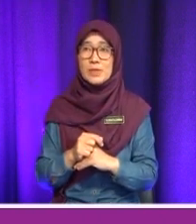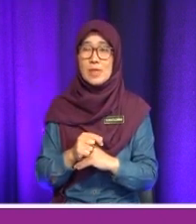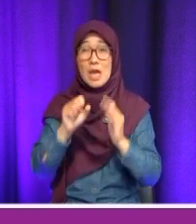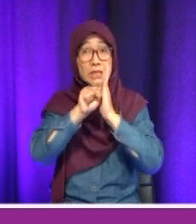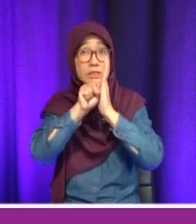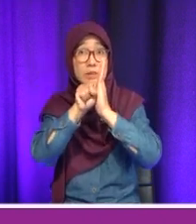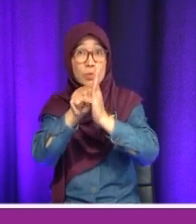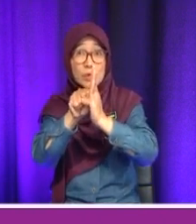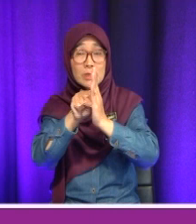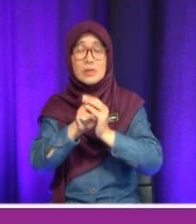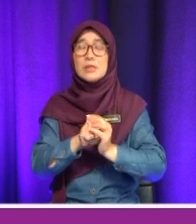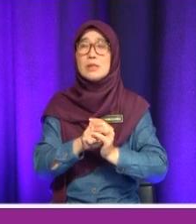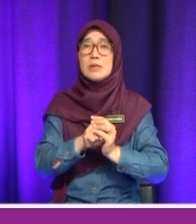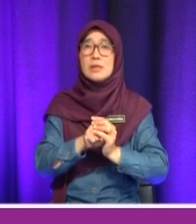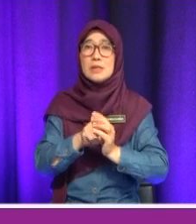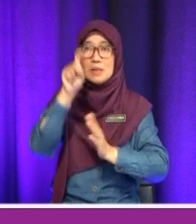ya